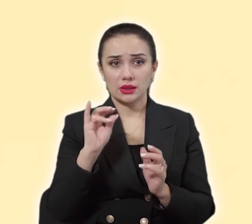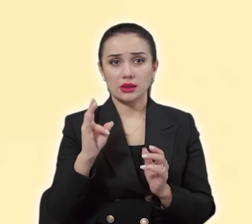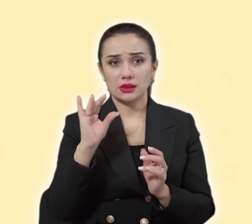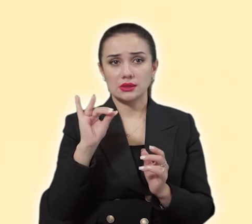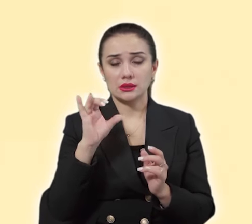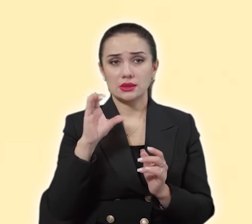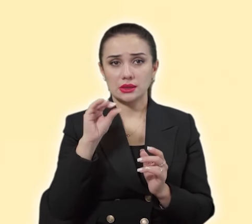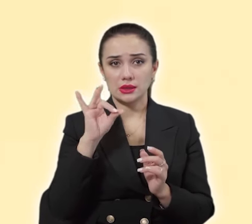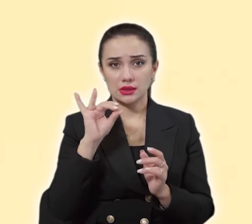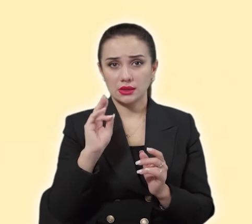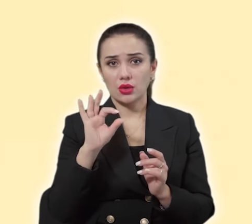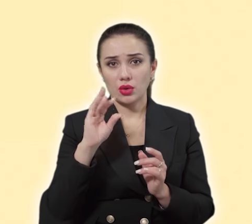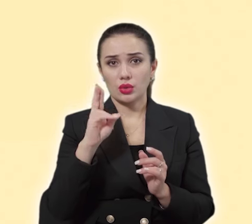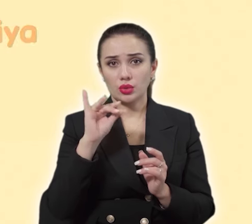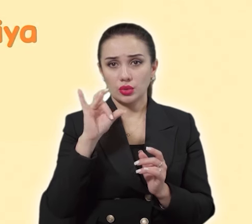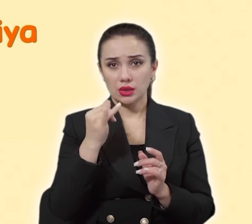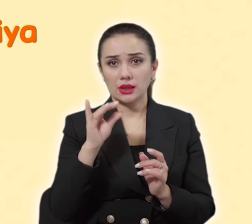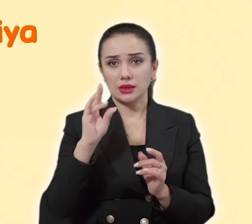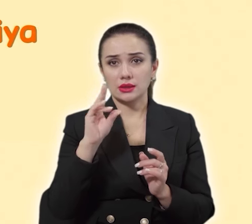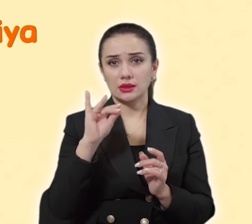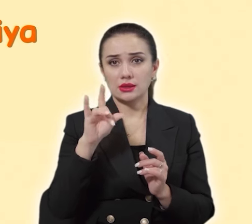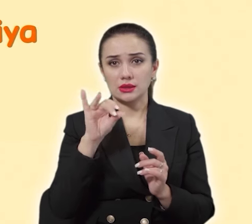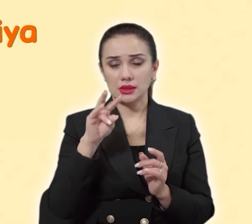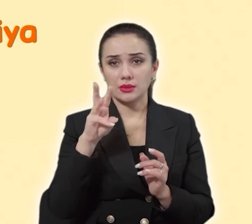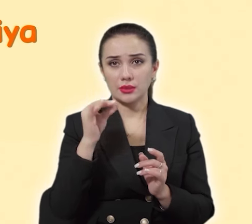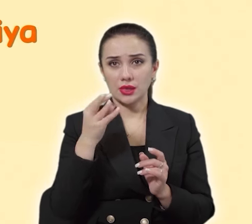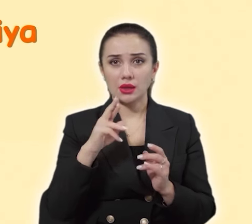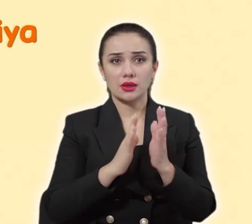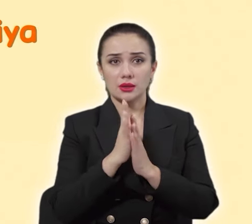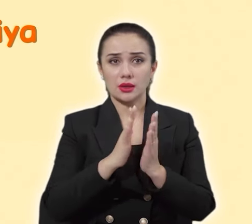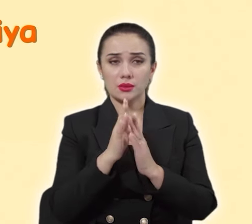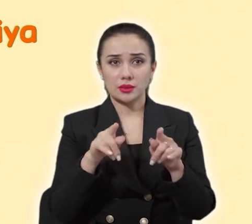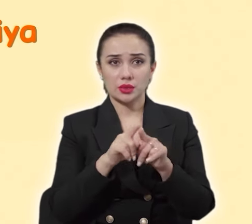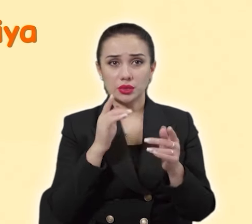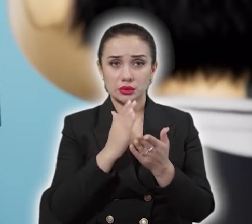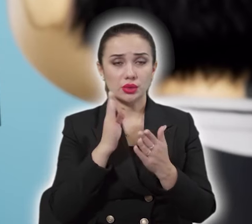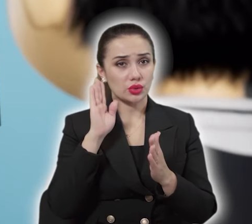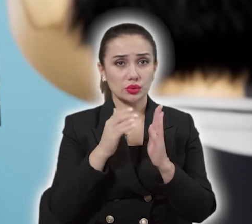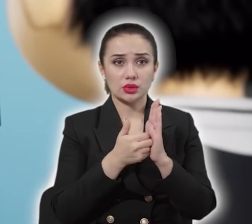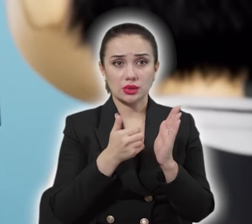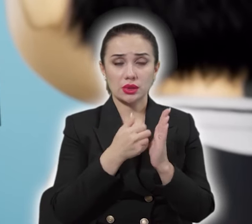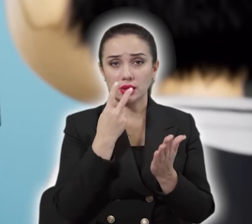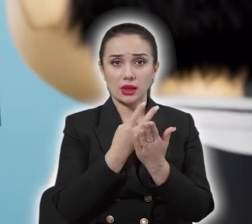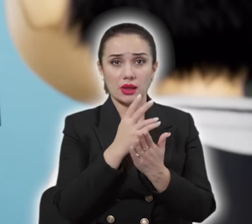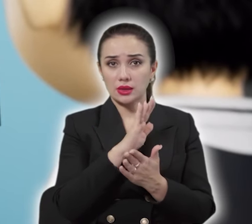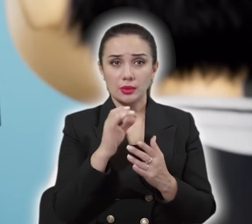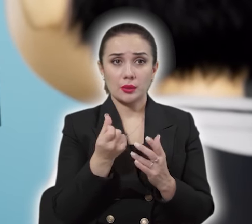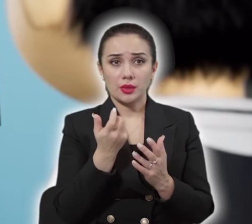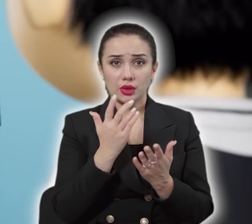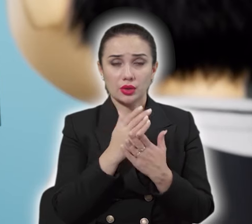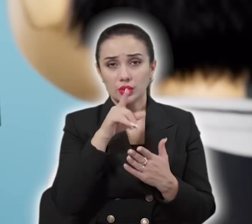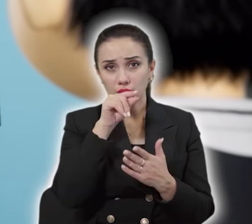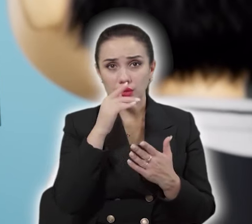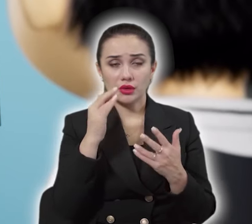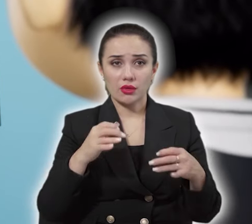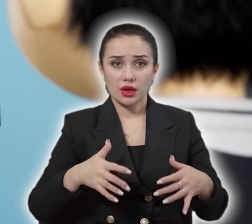oqtikan, isiriq, oqquray, qizilmiya kabi dorivor o'simliklar ham bor. Suv yetishmovchiligiga qaramay,